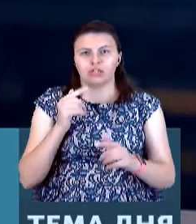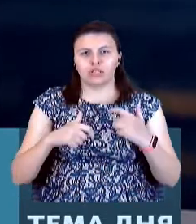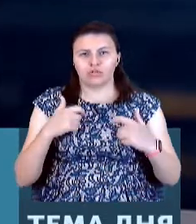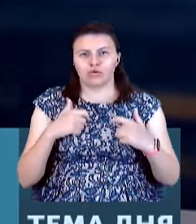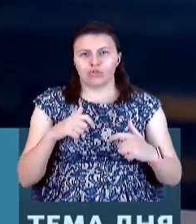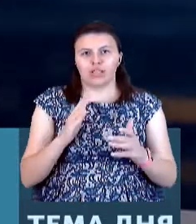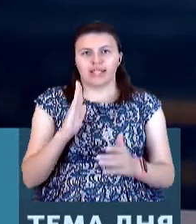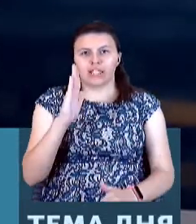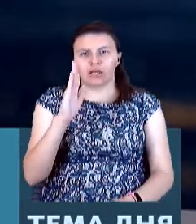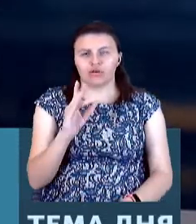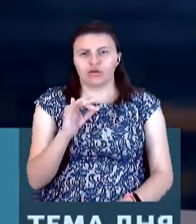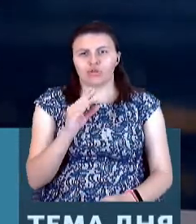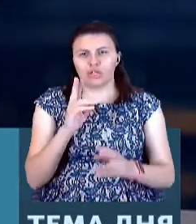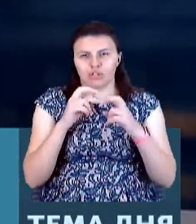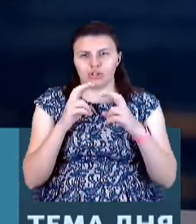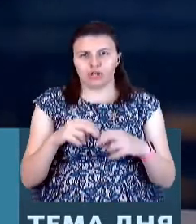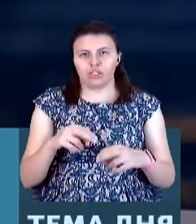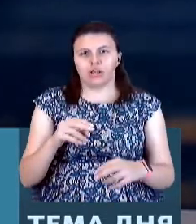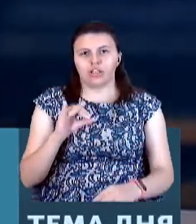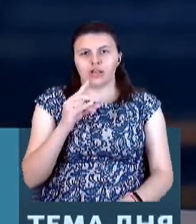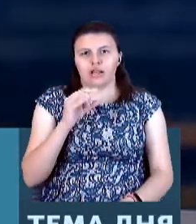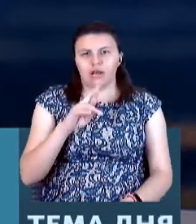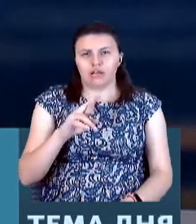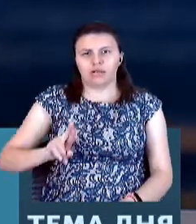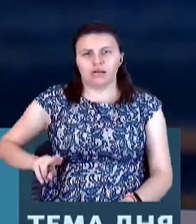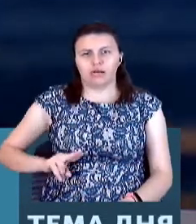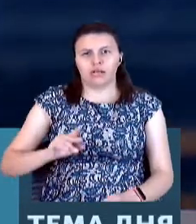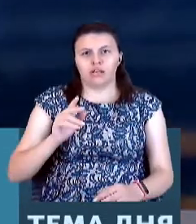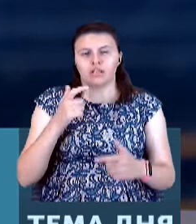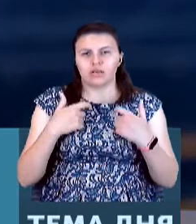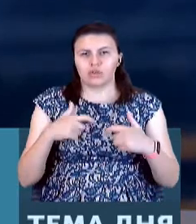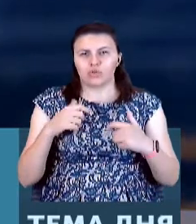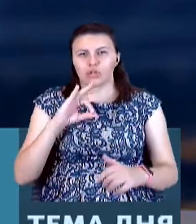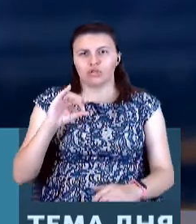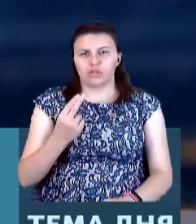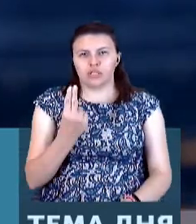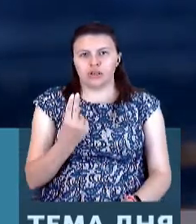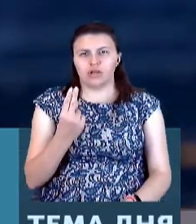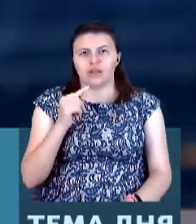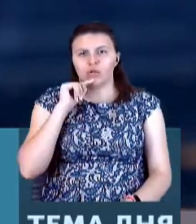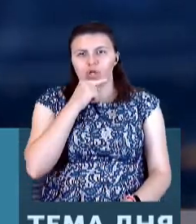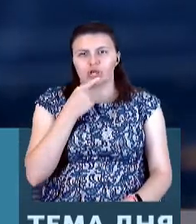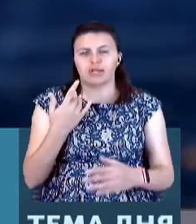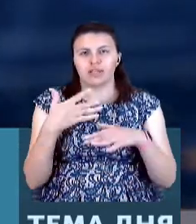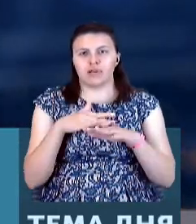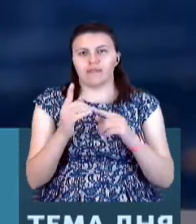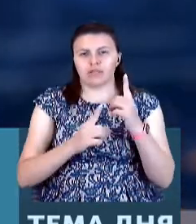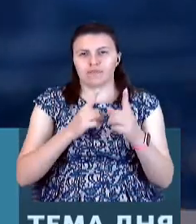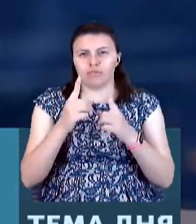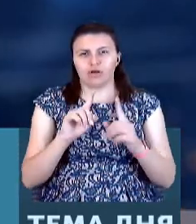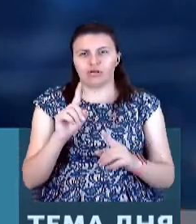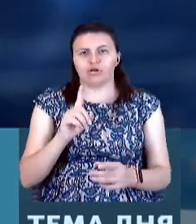досліджень, і Ілля Несходовський, директор Інституту соціально-економічної трансформації. Якщо вам є що сказати, дзвоніть за